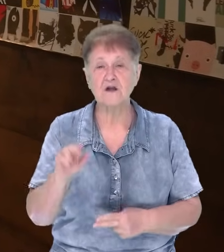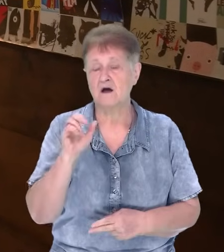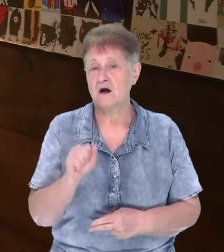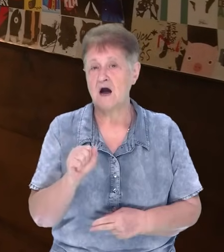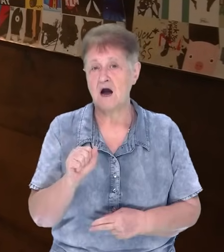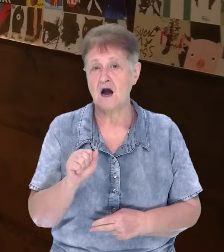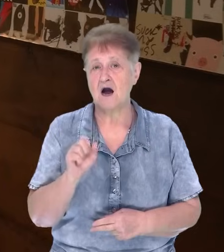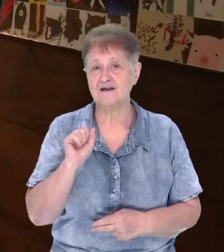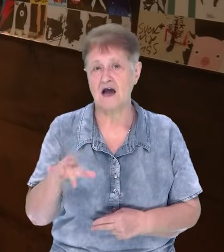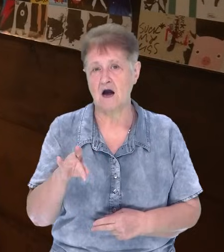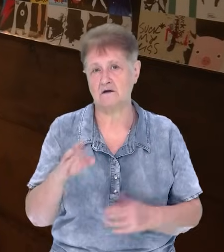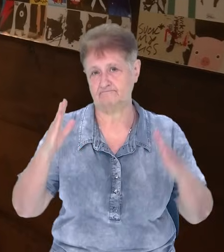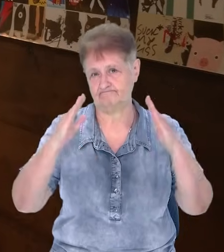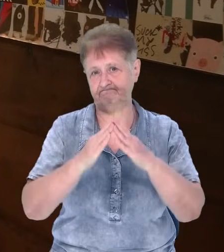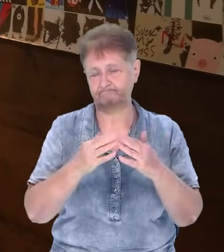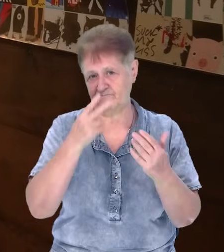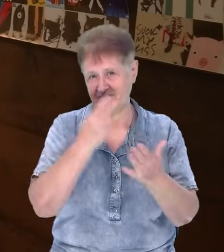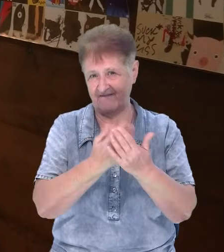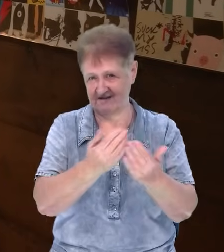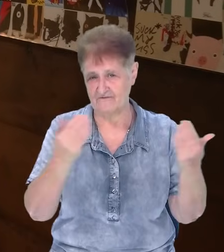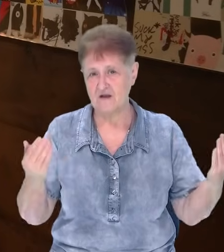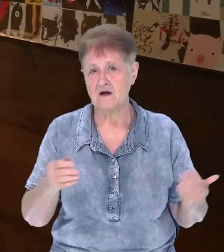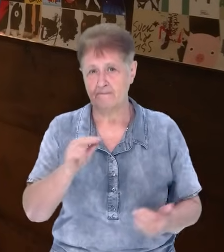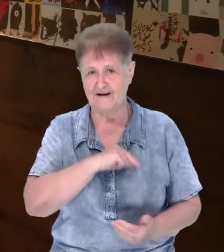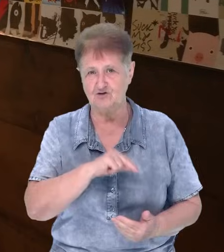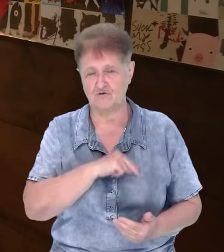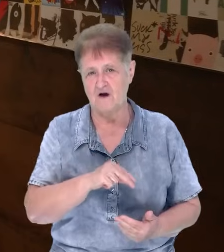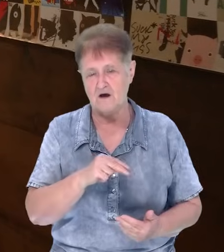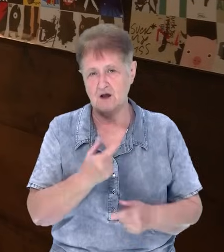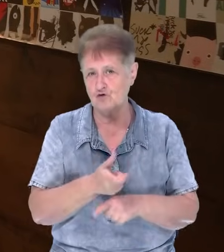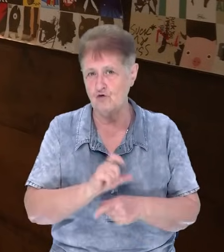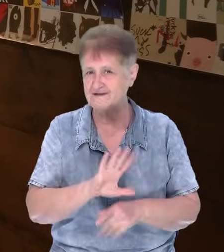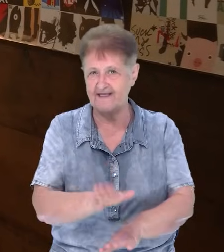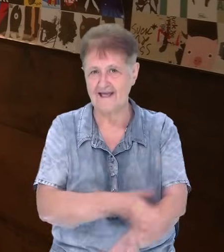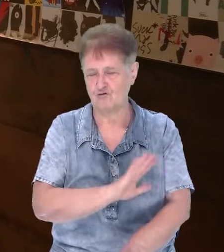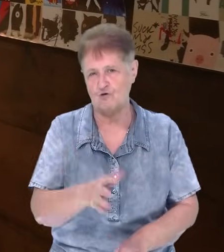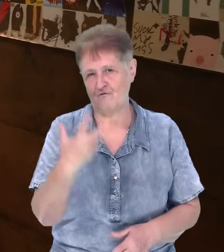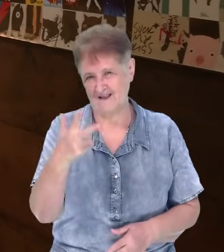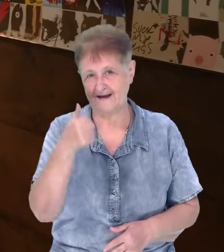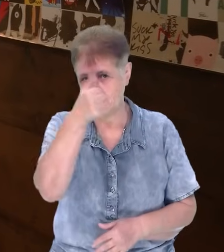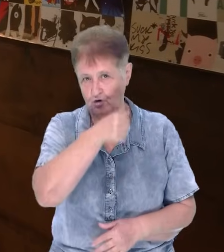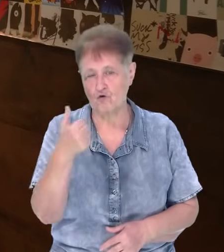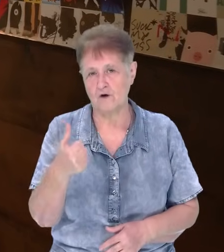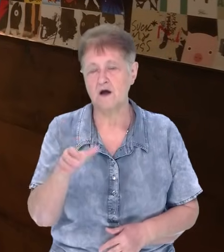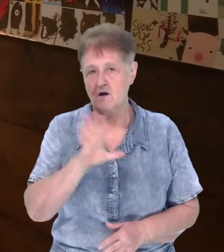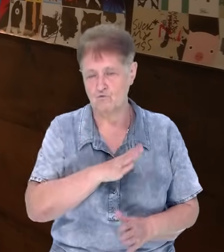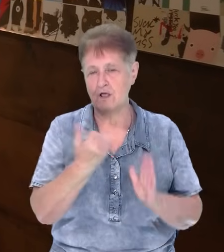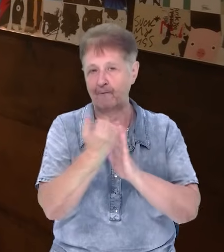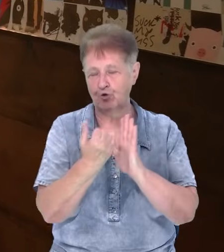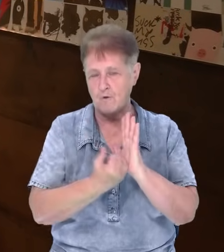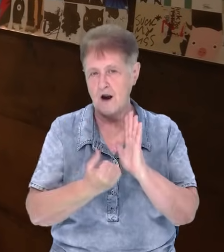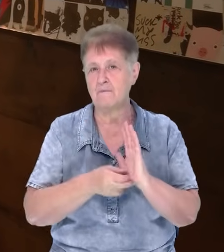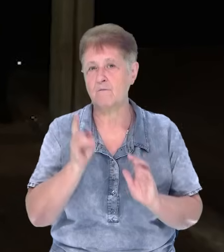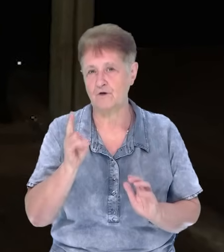А як резиденція з програмною діяльністю, вона працювала досить недовго, тобто 3 роки. Вже була програма, по якій